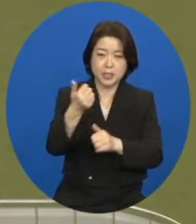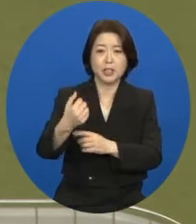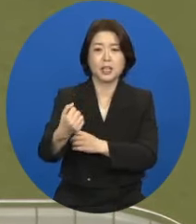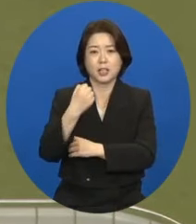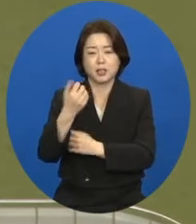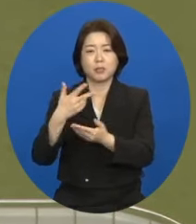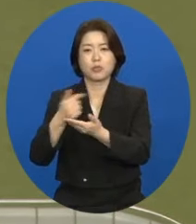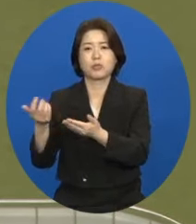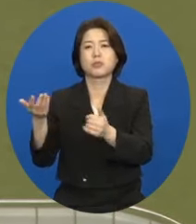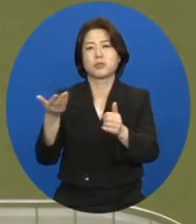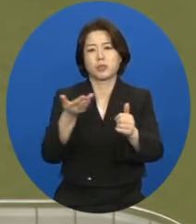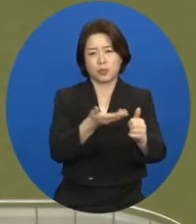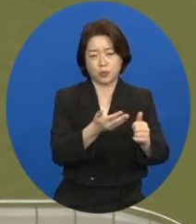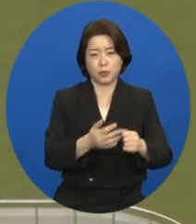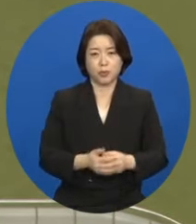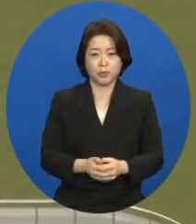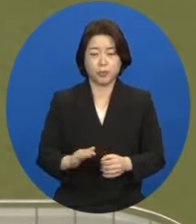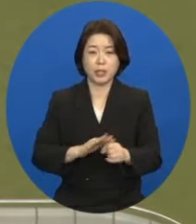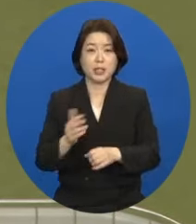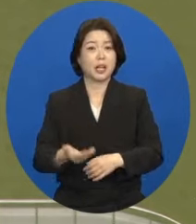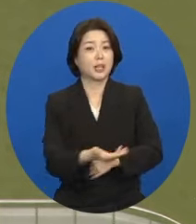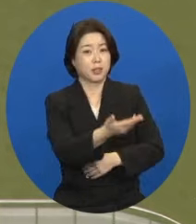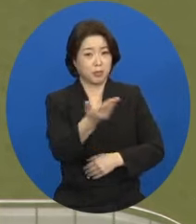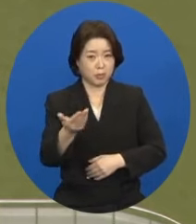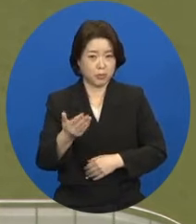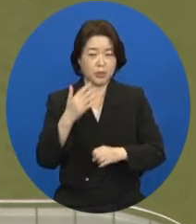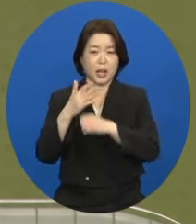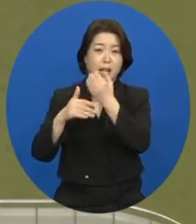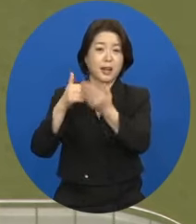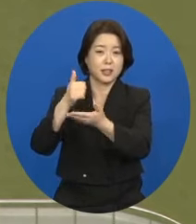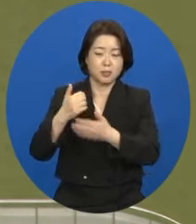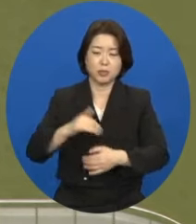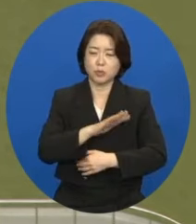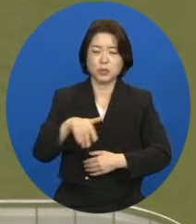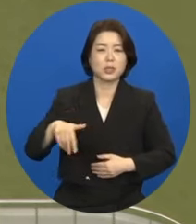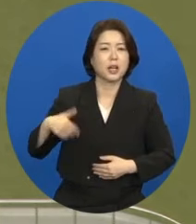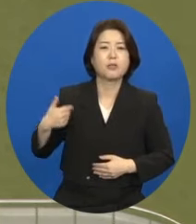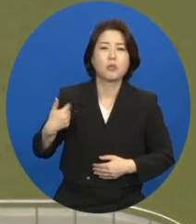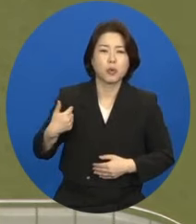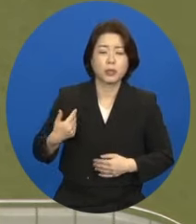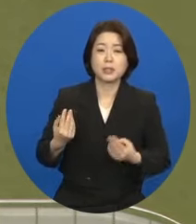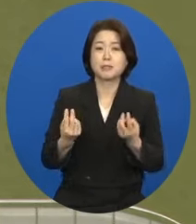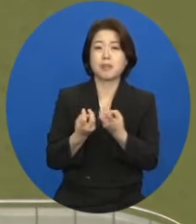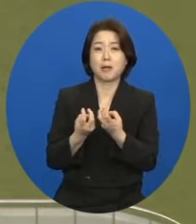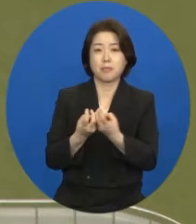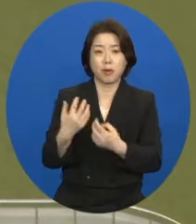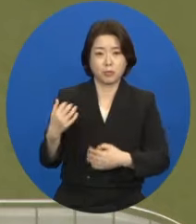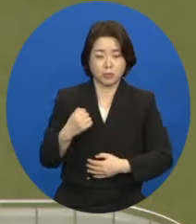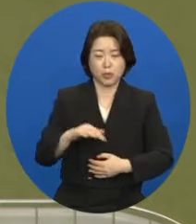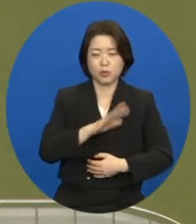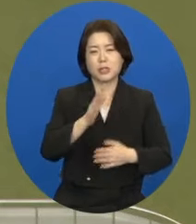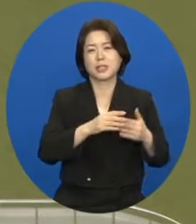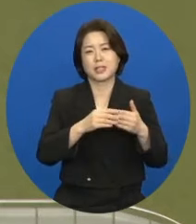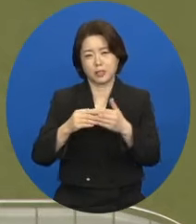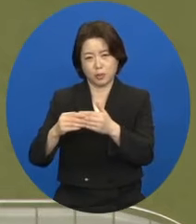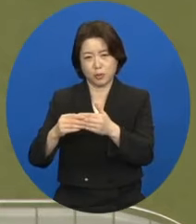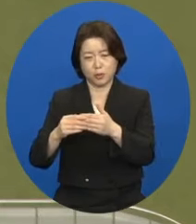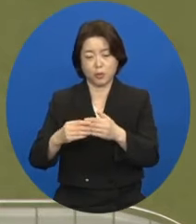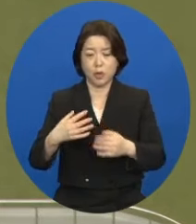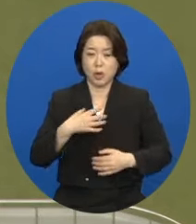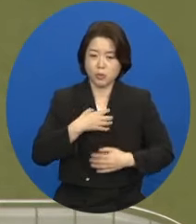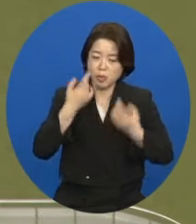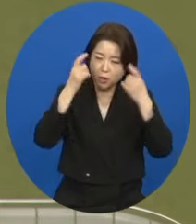주님이 주시는 것입니다. 사랑하는 여러분, 하나님께서는요 우리가 알지 못하는 방식으로 우리의 길을 인도하시고 위험과